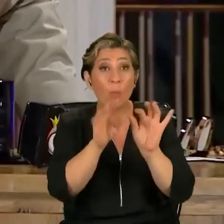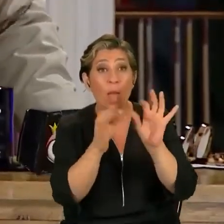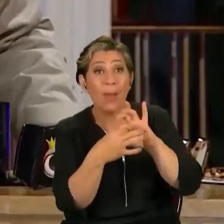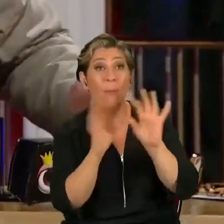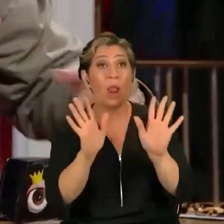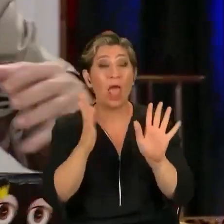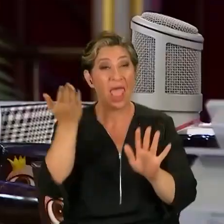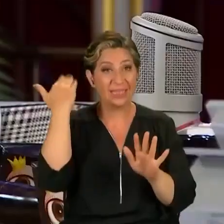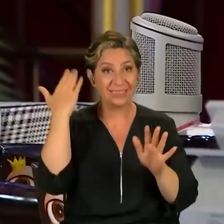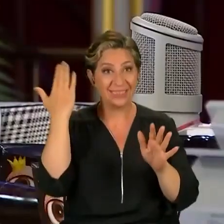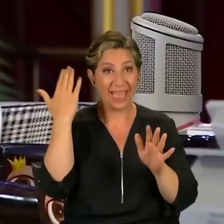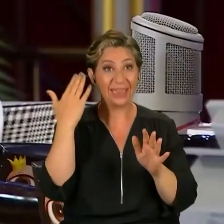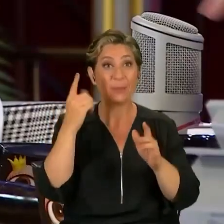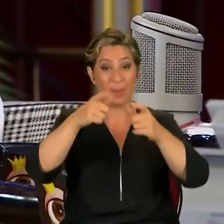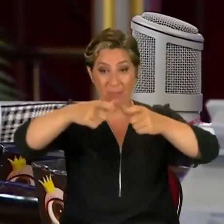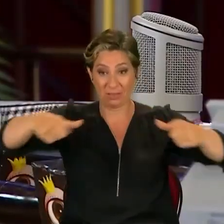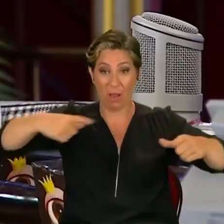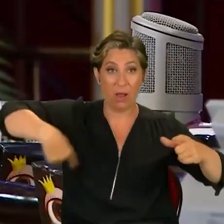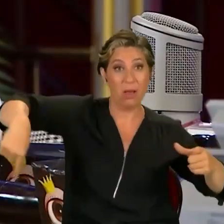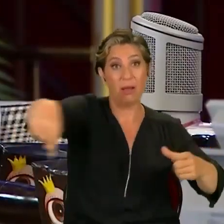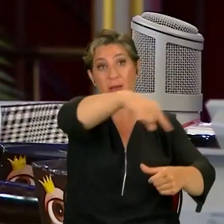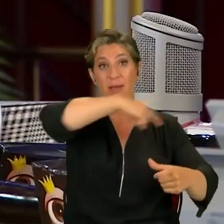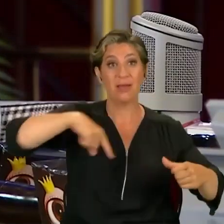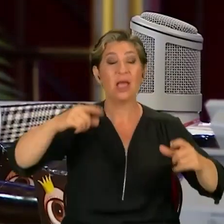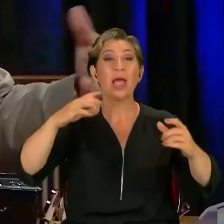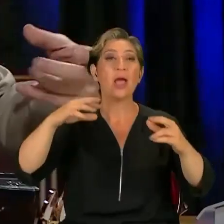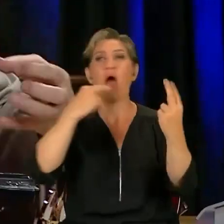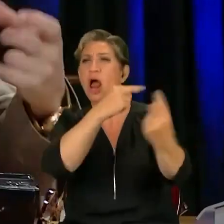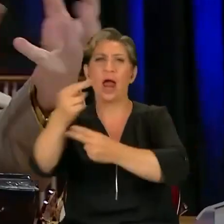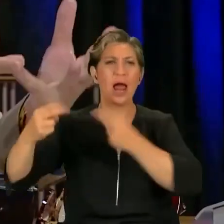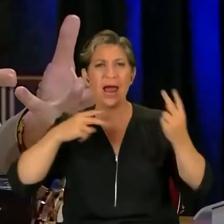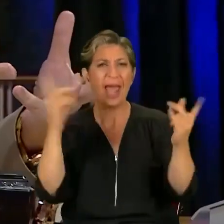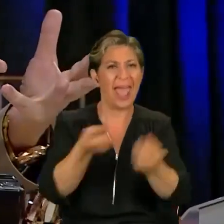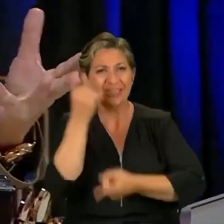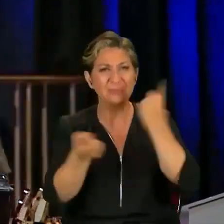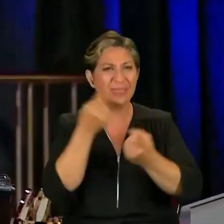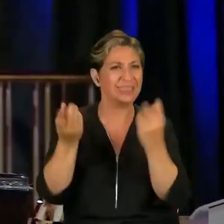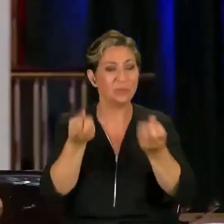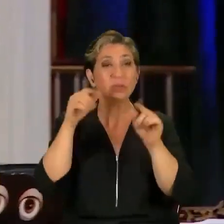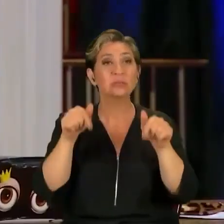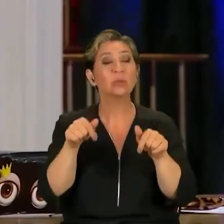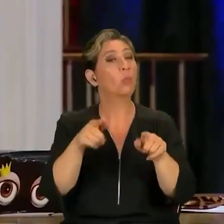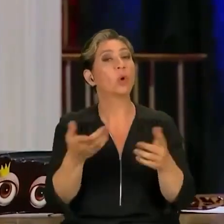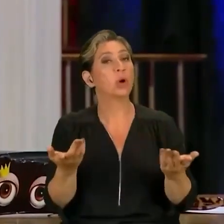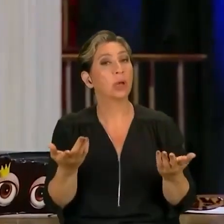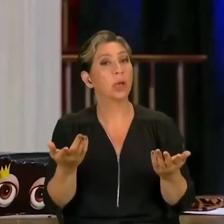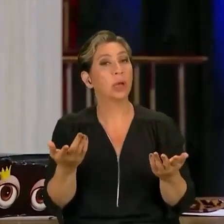formatıyla ilgili. Eskiden böyle bir masadan böyle bir güldürü çıkarmaya çalışıyorduk. Şimdi